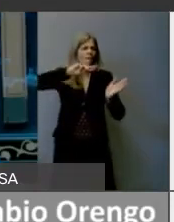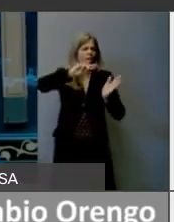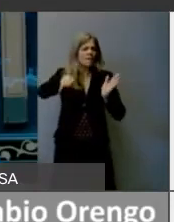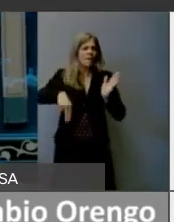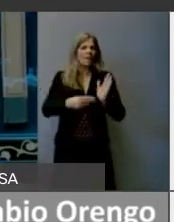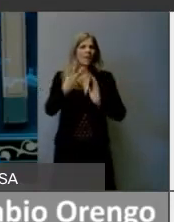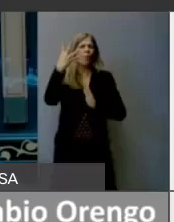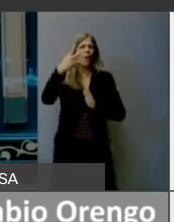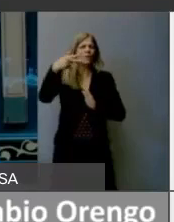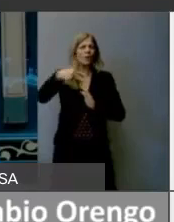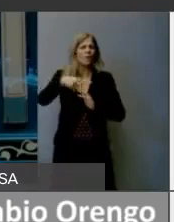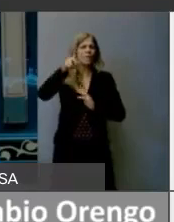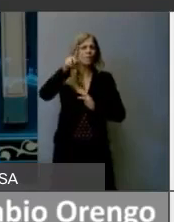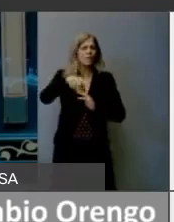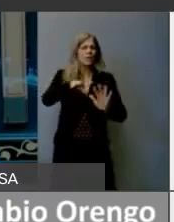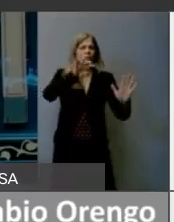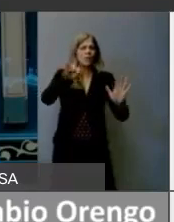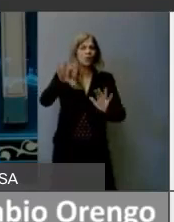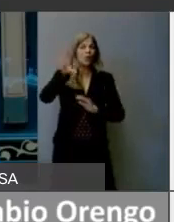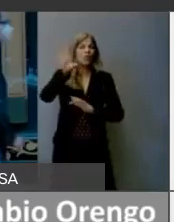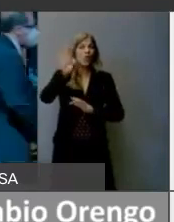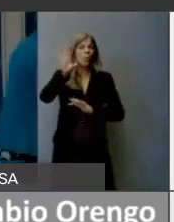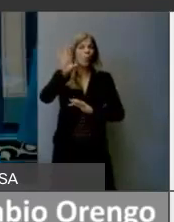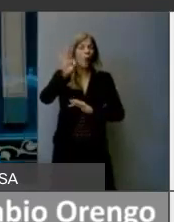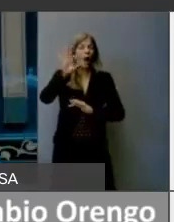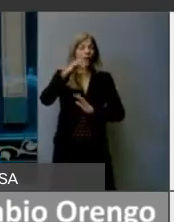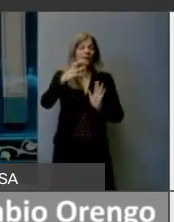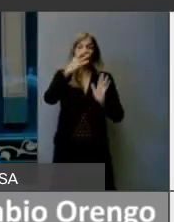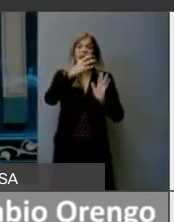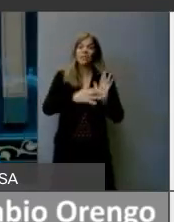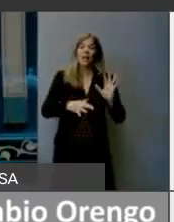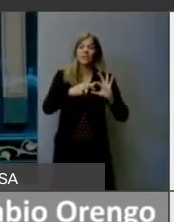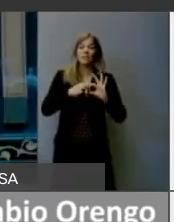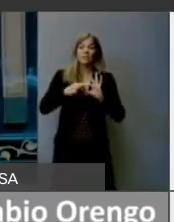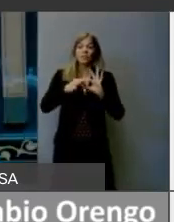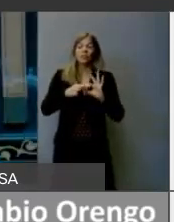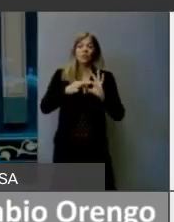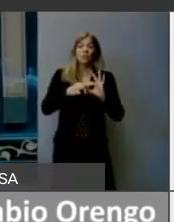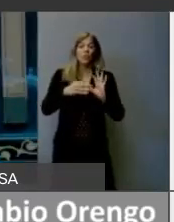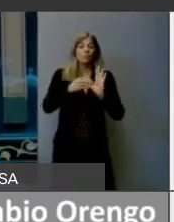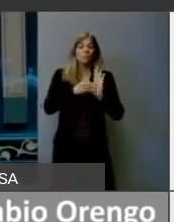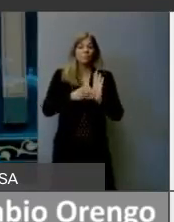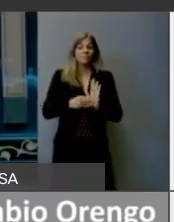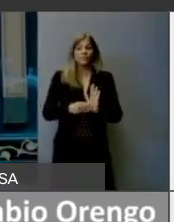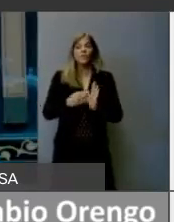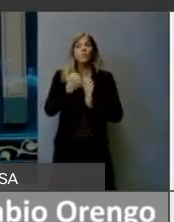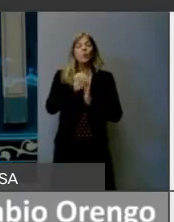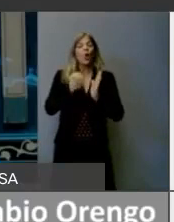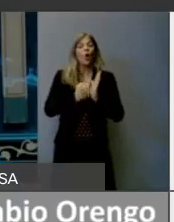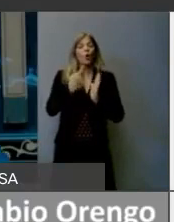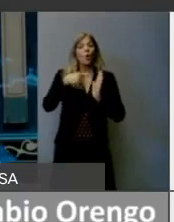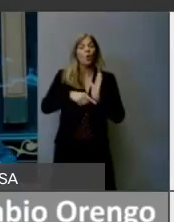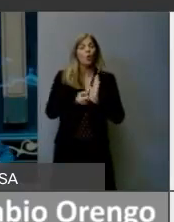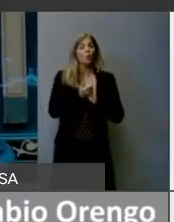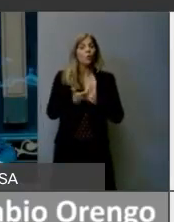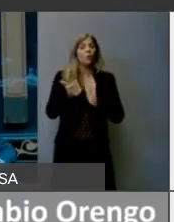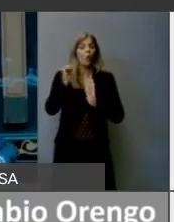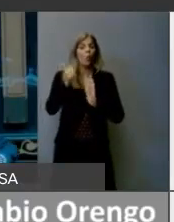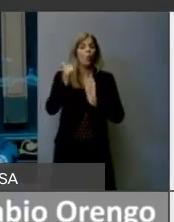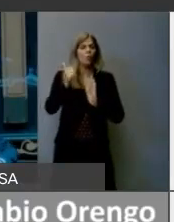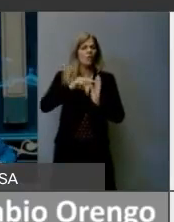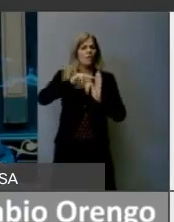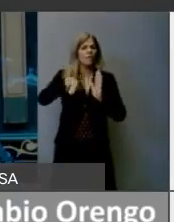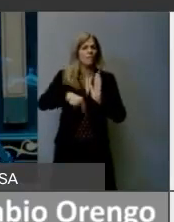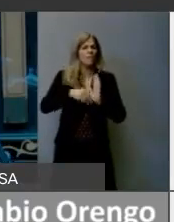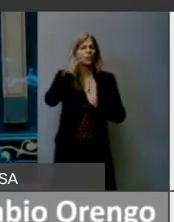4 novembre 1950 e il testo coordinato con gli emendamenti di cui al protocollo numero 11 firmato a Strasburgo